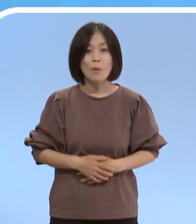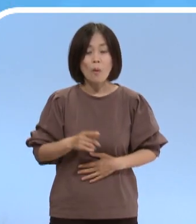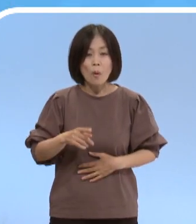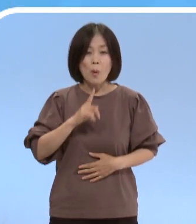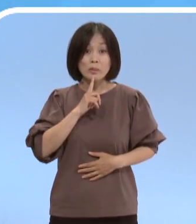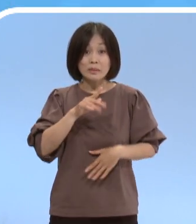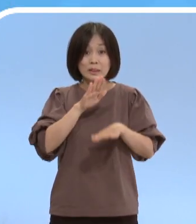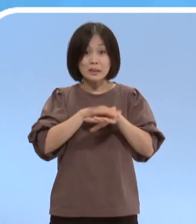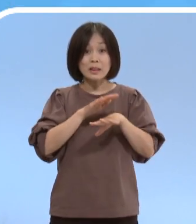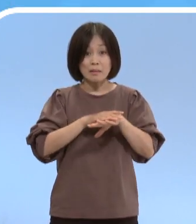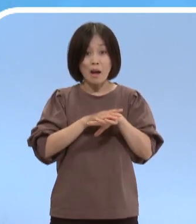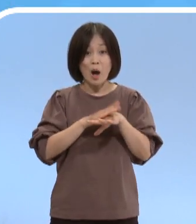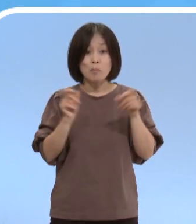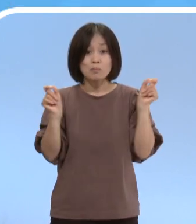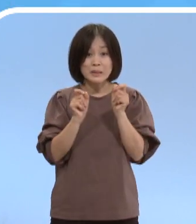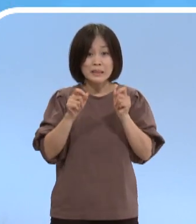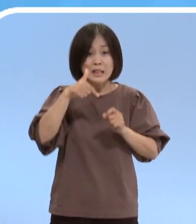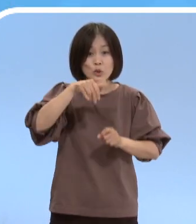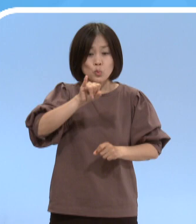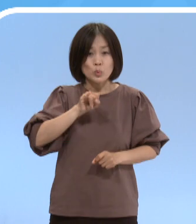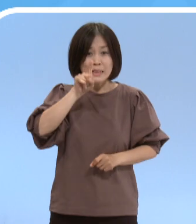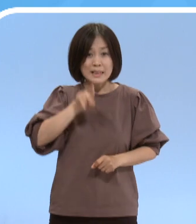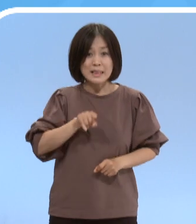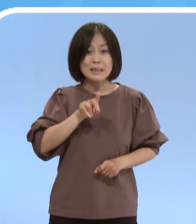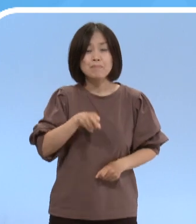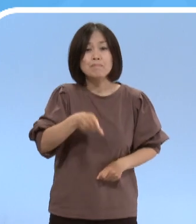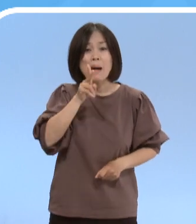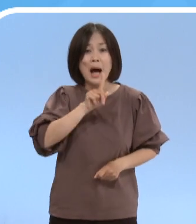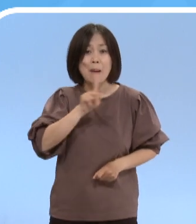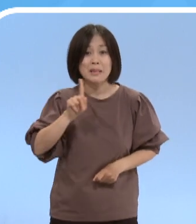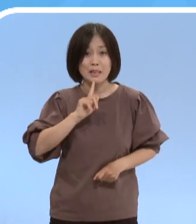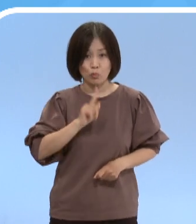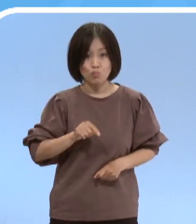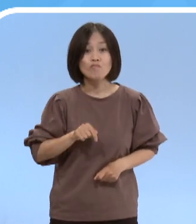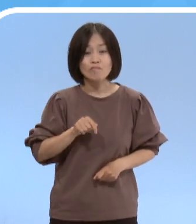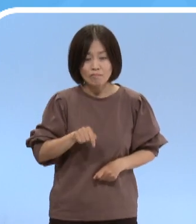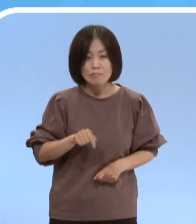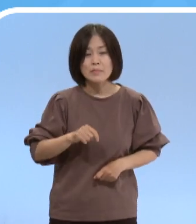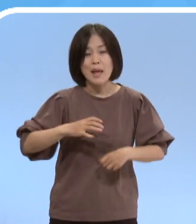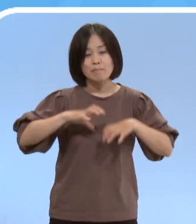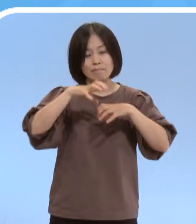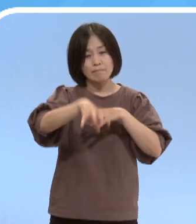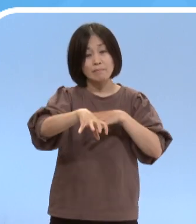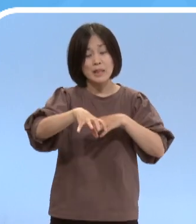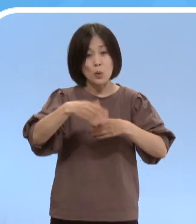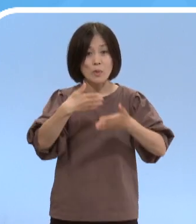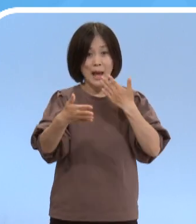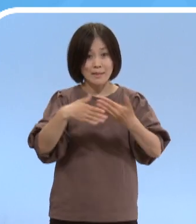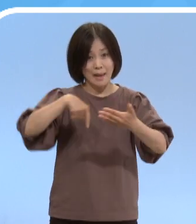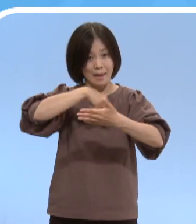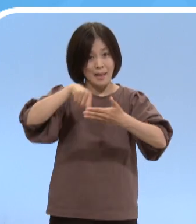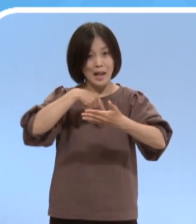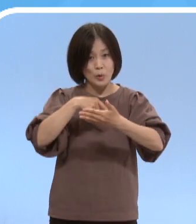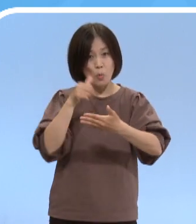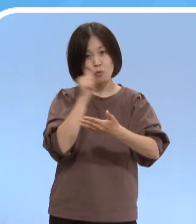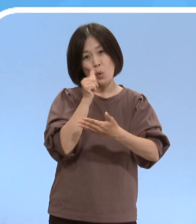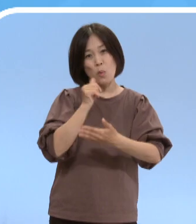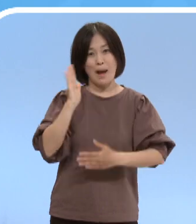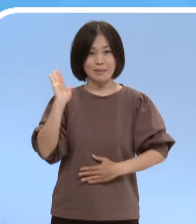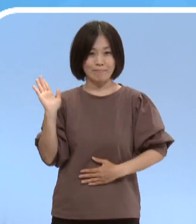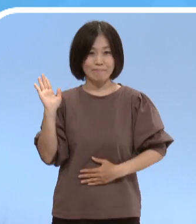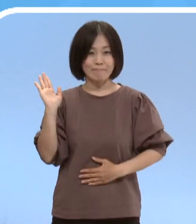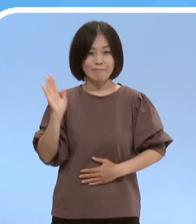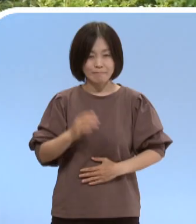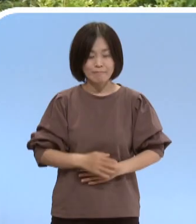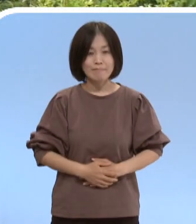このコーナーではフィールドパビリオンをフィーパビという愛称で呼び、リポーターが体験リポートします。